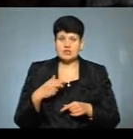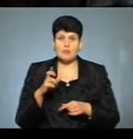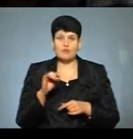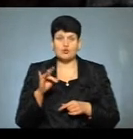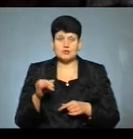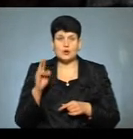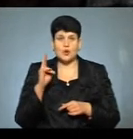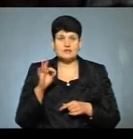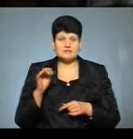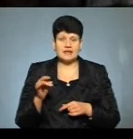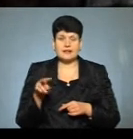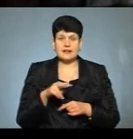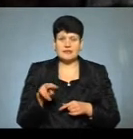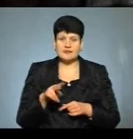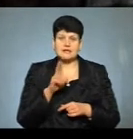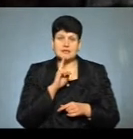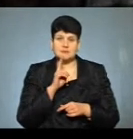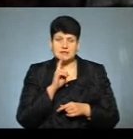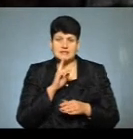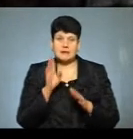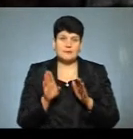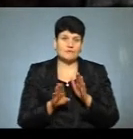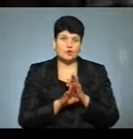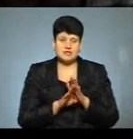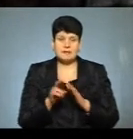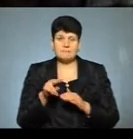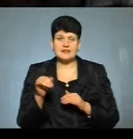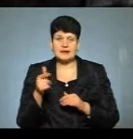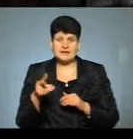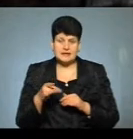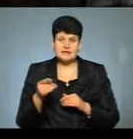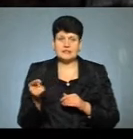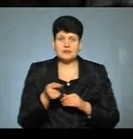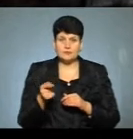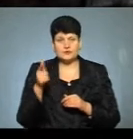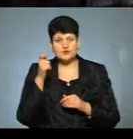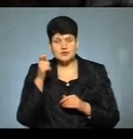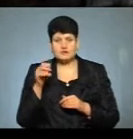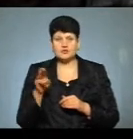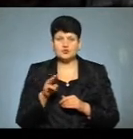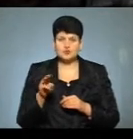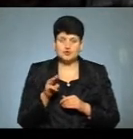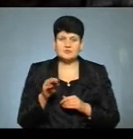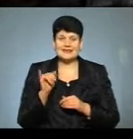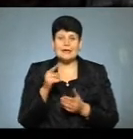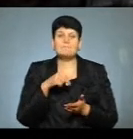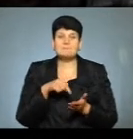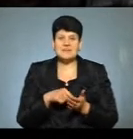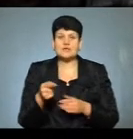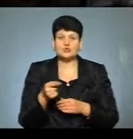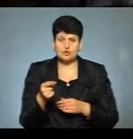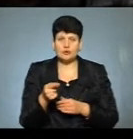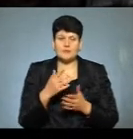Бучацький, Козівський, Лановецький, Кременецький, Підволочиський, Підгаєцький, Тернопільський, Чортківський, Шумський та місто Тернопіль